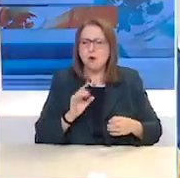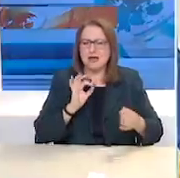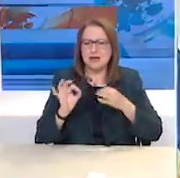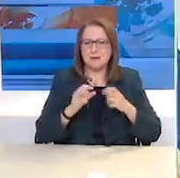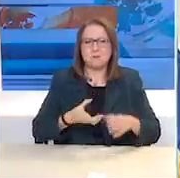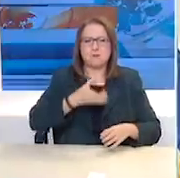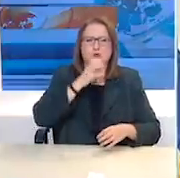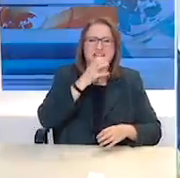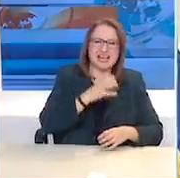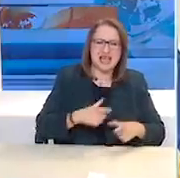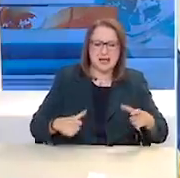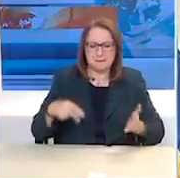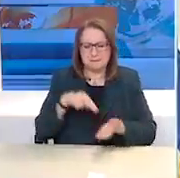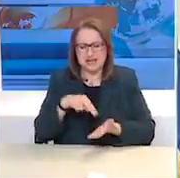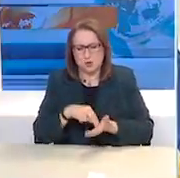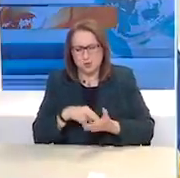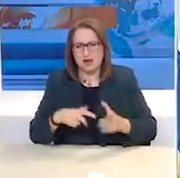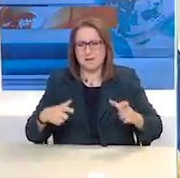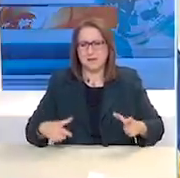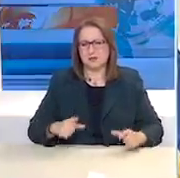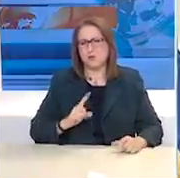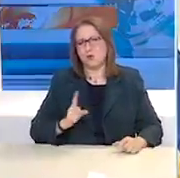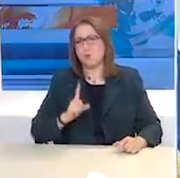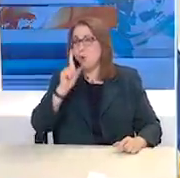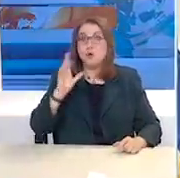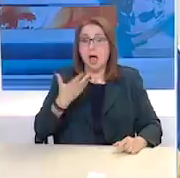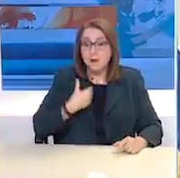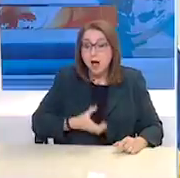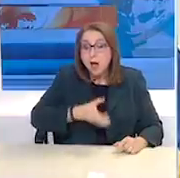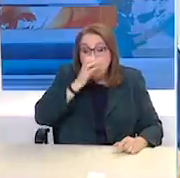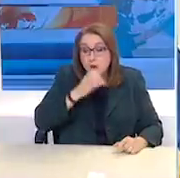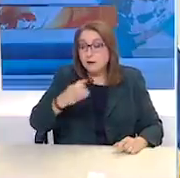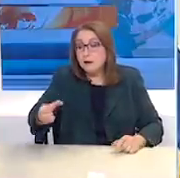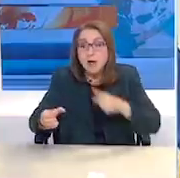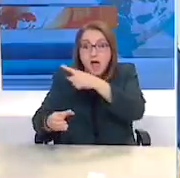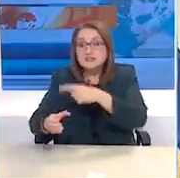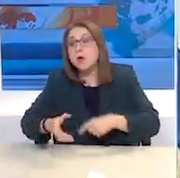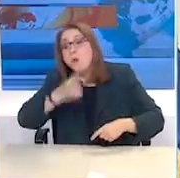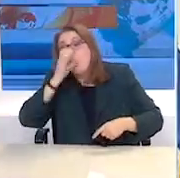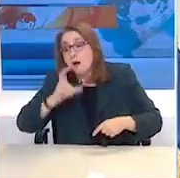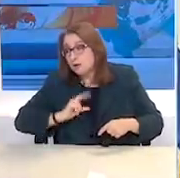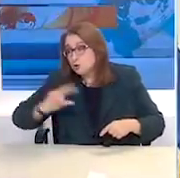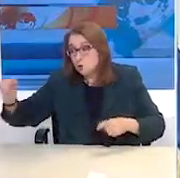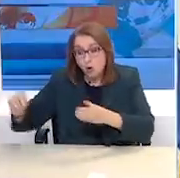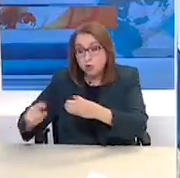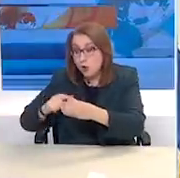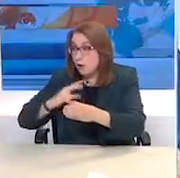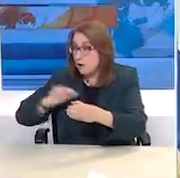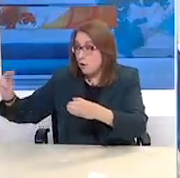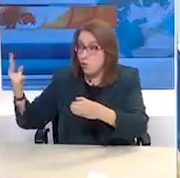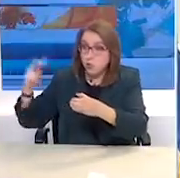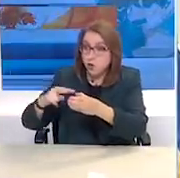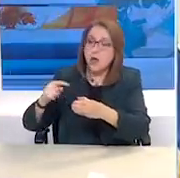τα ποτήρια και τα πυρούνια, αν δεν πιείς από το ίδιο ποτήρι. Μεταδίδεται όταν δεν τηρείς την υγιεινή των χεριών, όταν